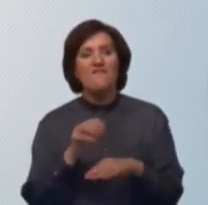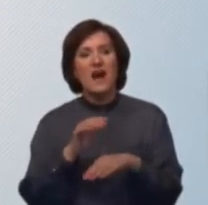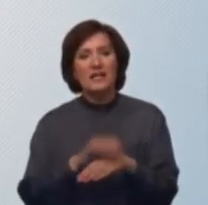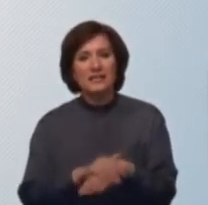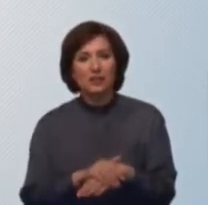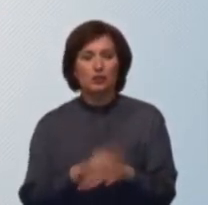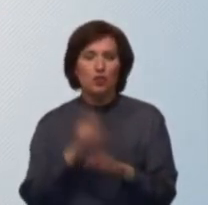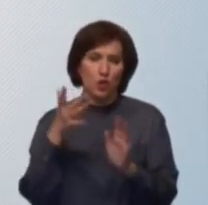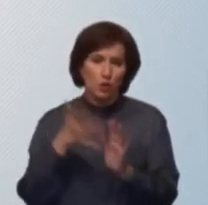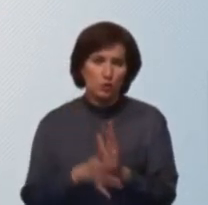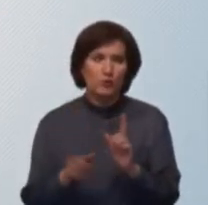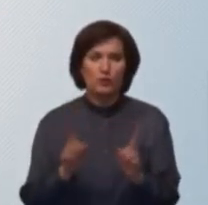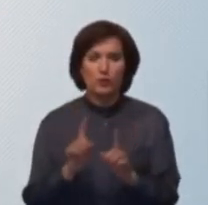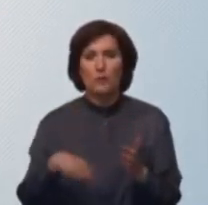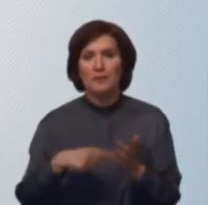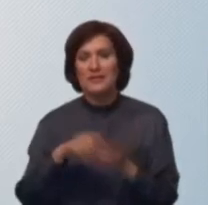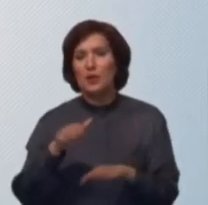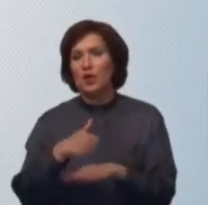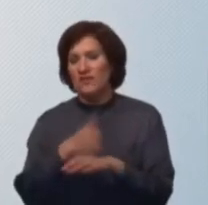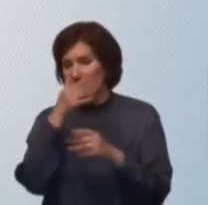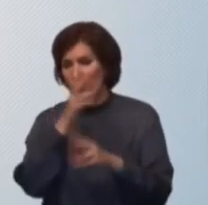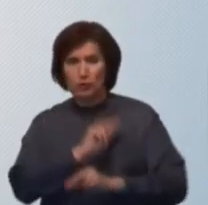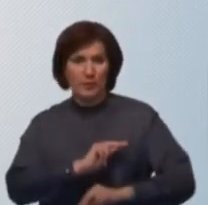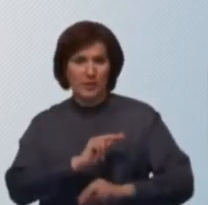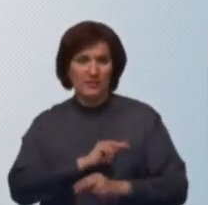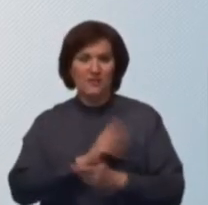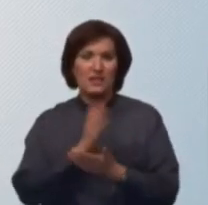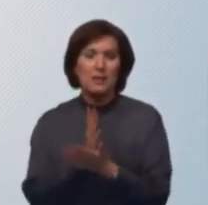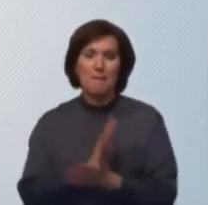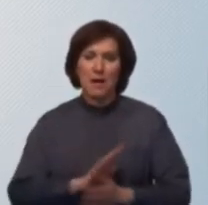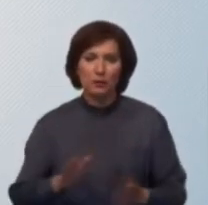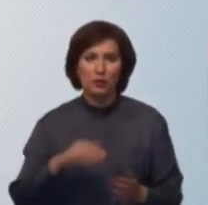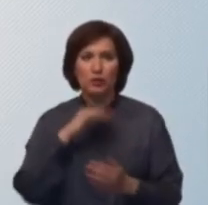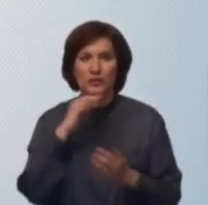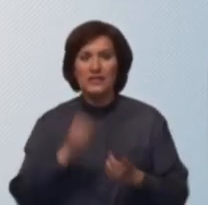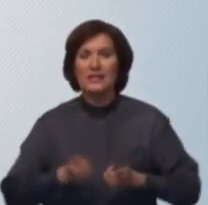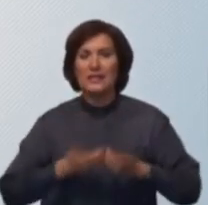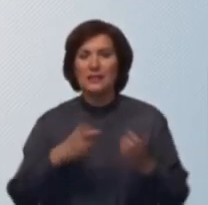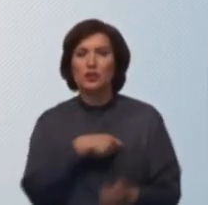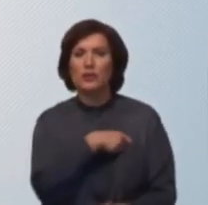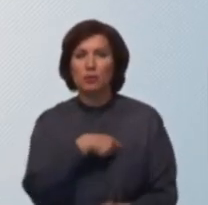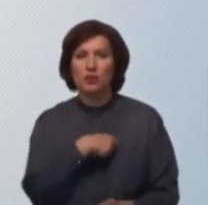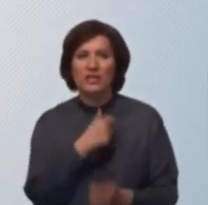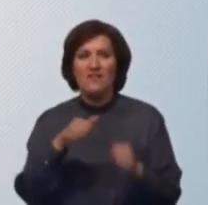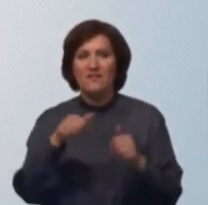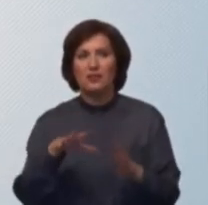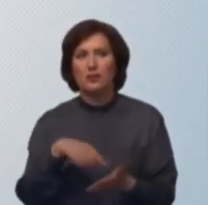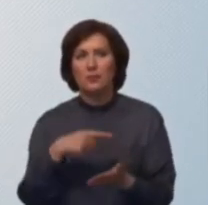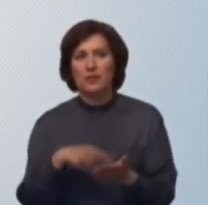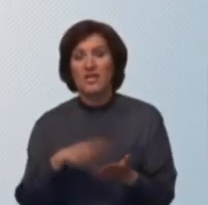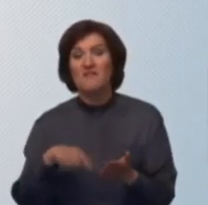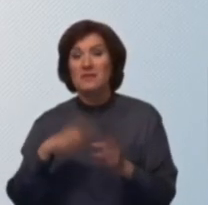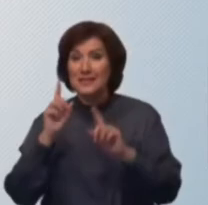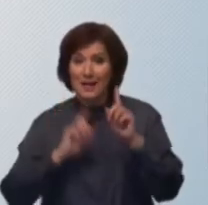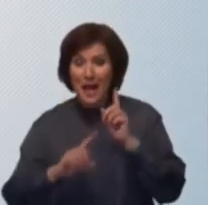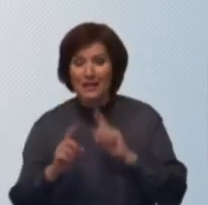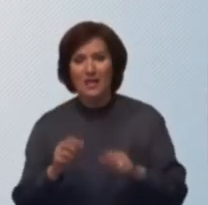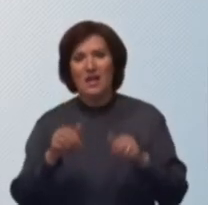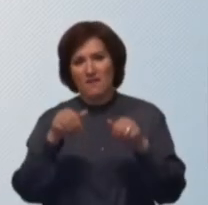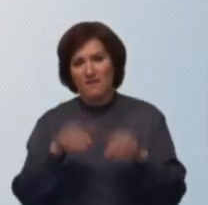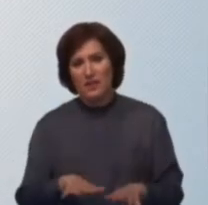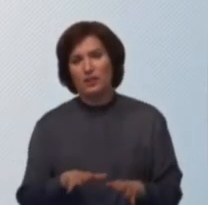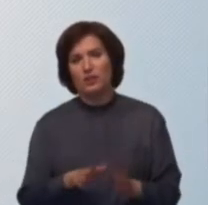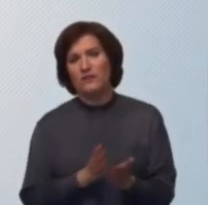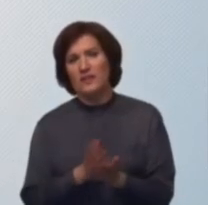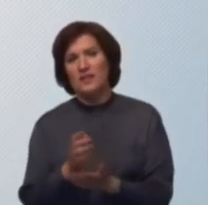Фактично, розуміючи, що міський голова не може працювати, не маючи достатньої кількості депутатів для вирішення питань в міській раді, вирішив